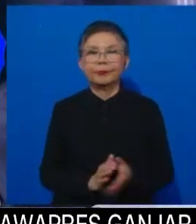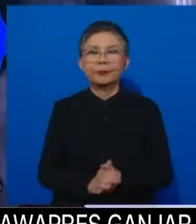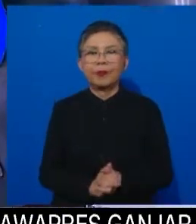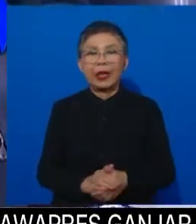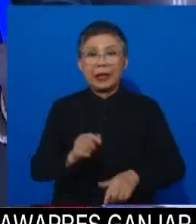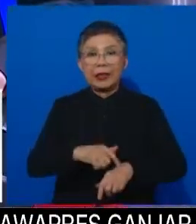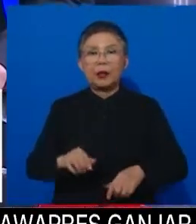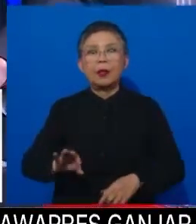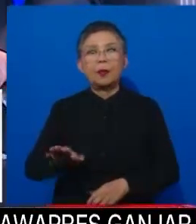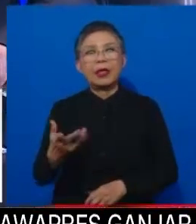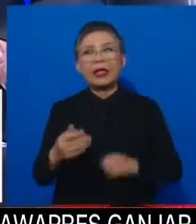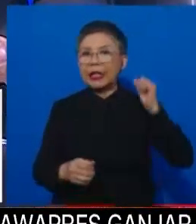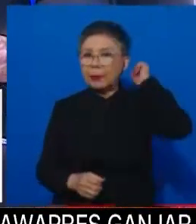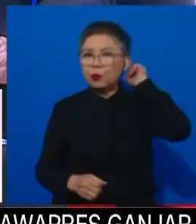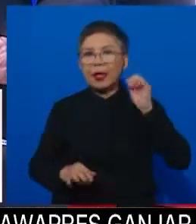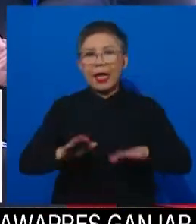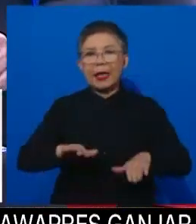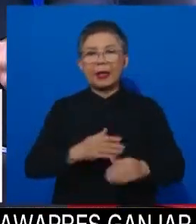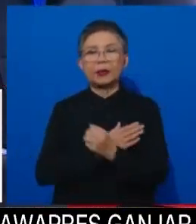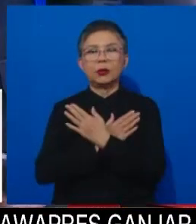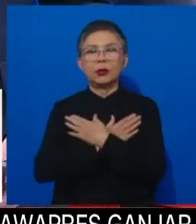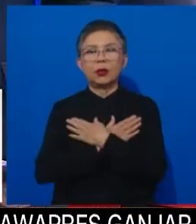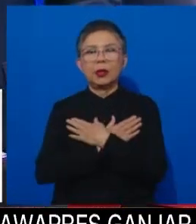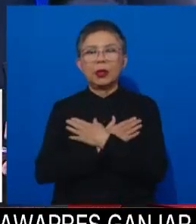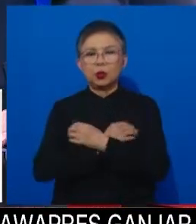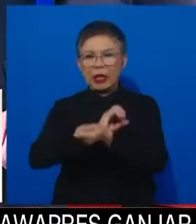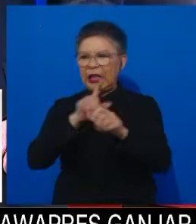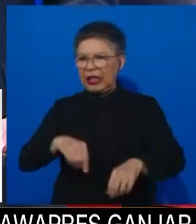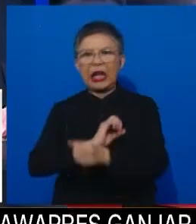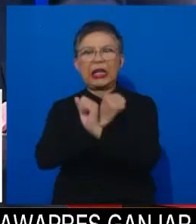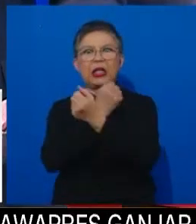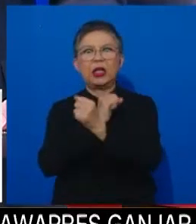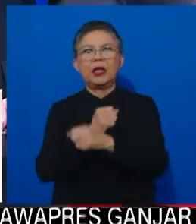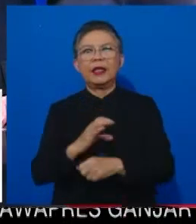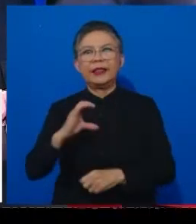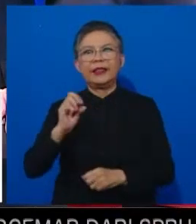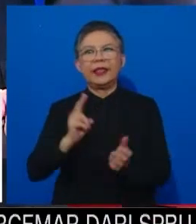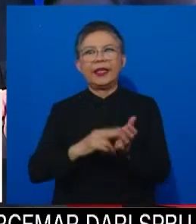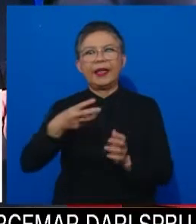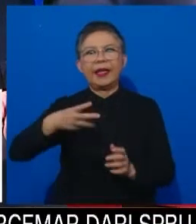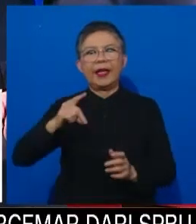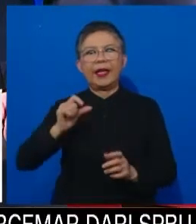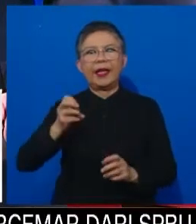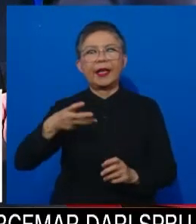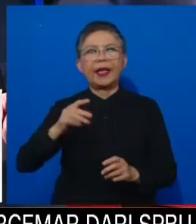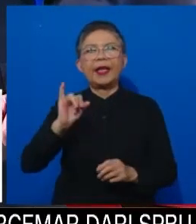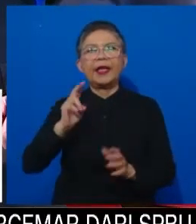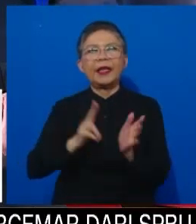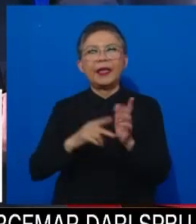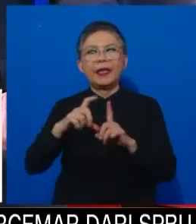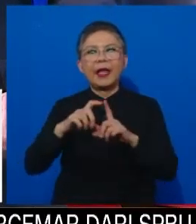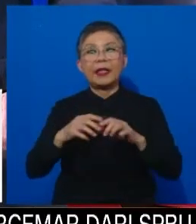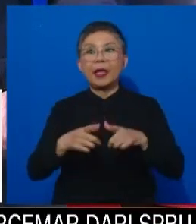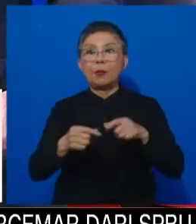Hingga saat ini penyebab tewasnya ibu dan anak yang jasadnya ditemukan hanya tinggal kerangka di rumahnya di Bukit Cinere Indah, Depok, Jawa Barat, masih